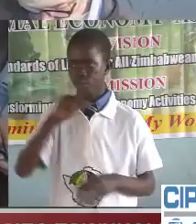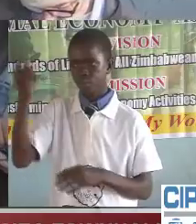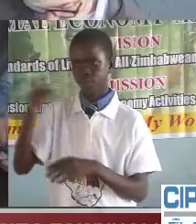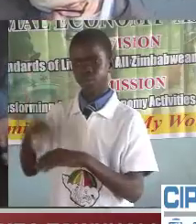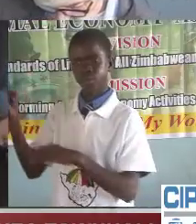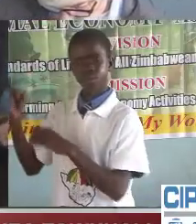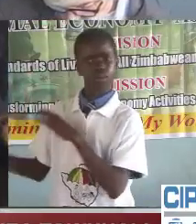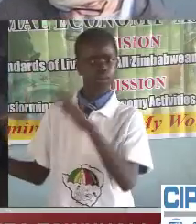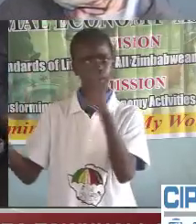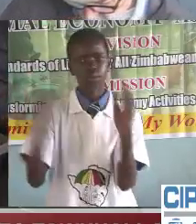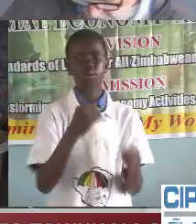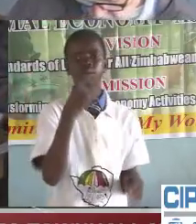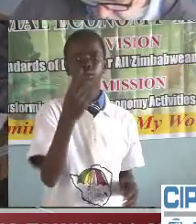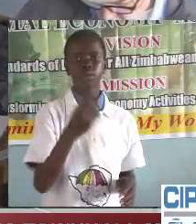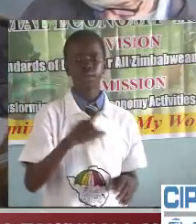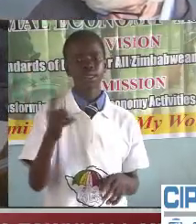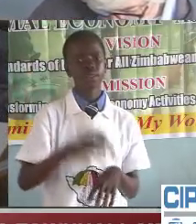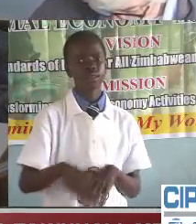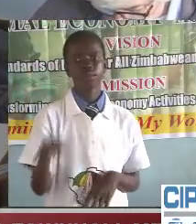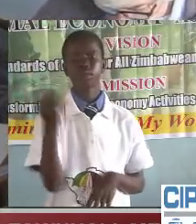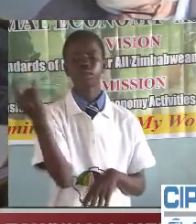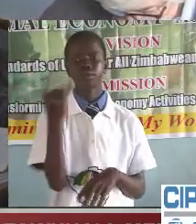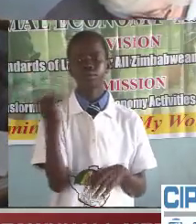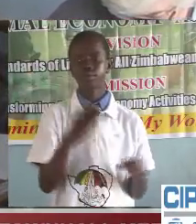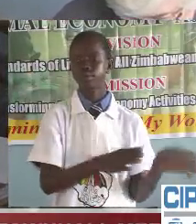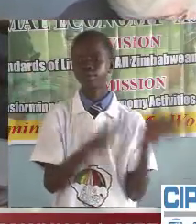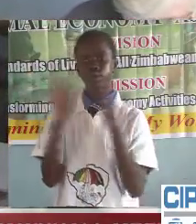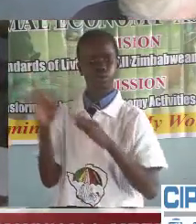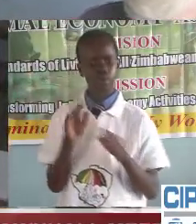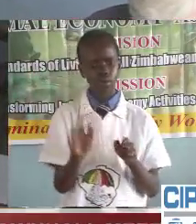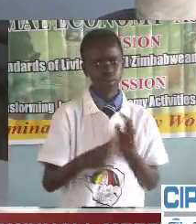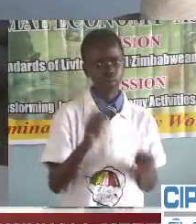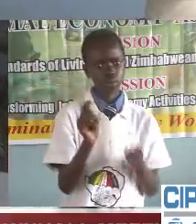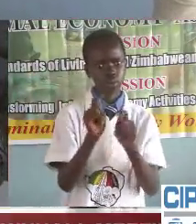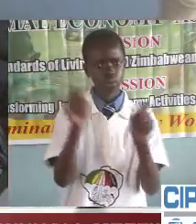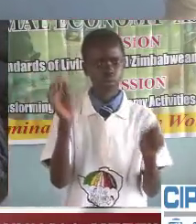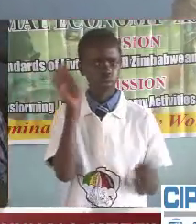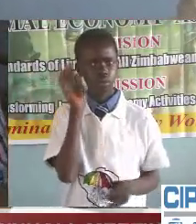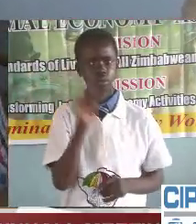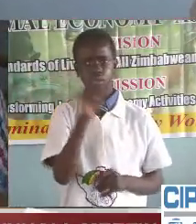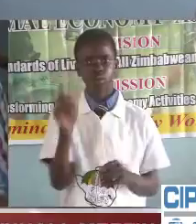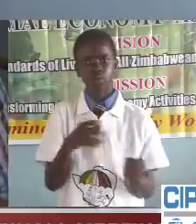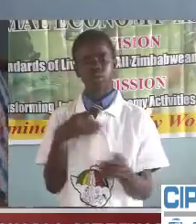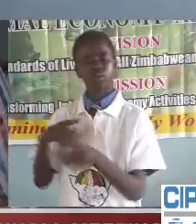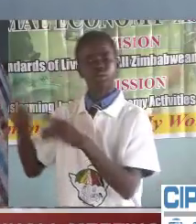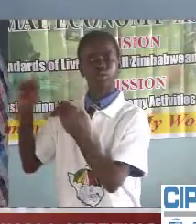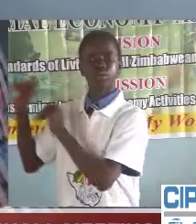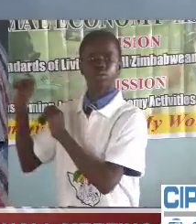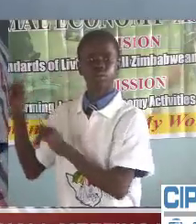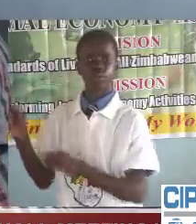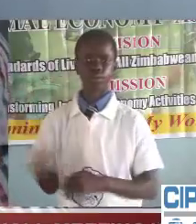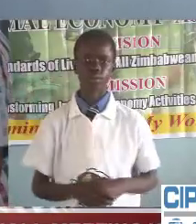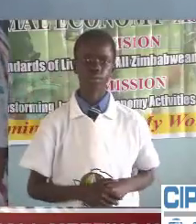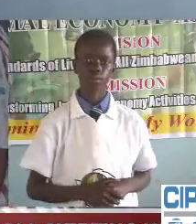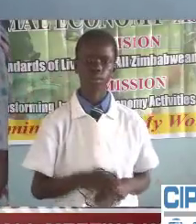zvaigoneka, asi parliament yacho iri kuHarare. Ndichikupawo background, vazhinji